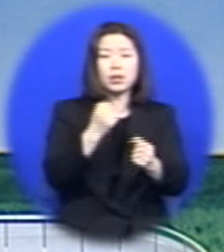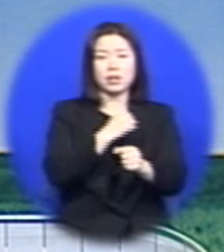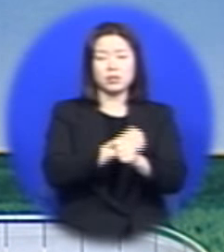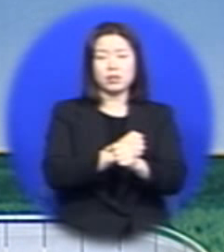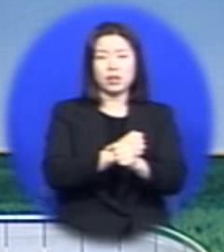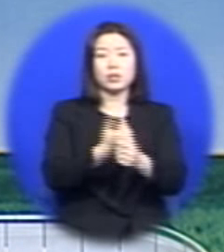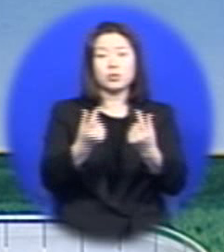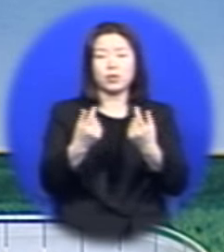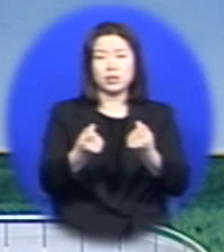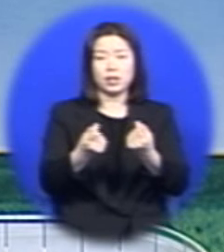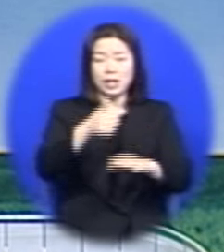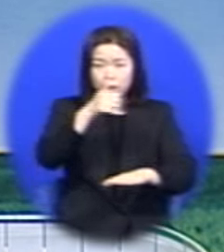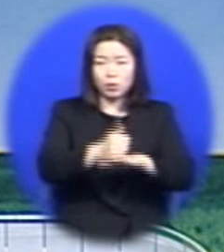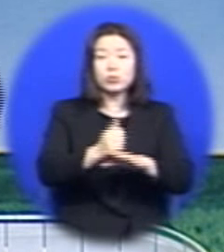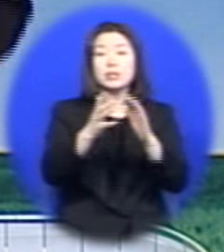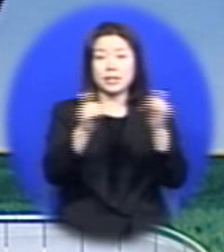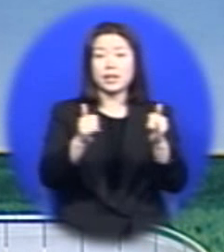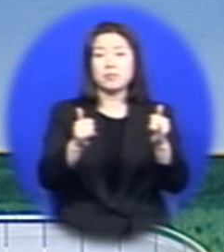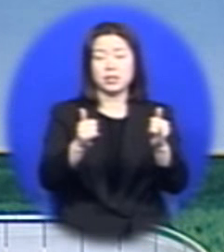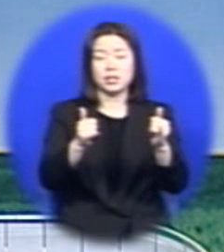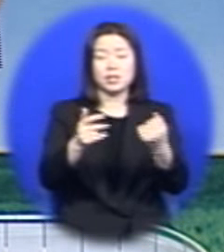결국은 사람이니까 이